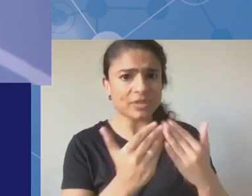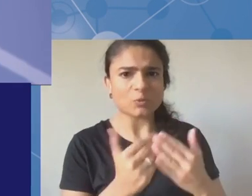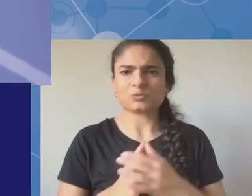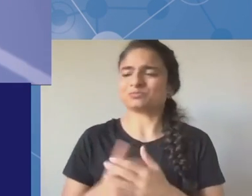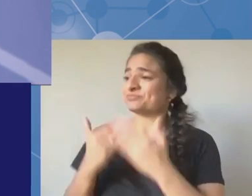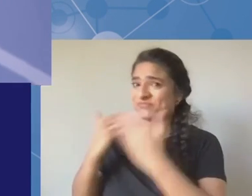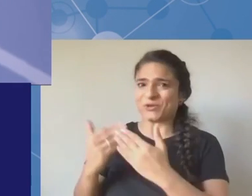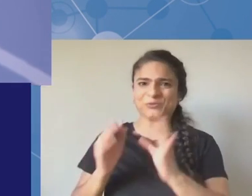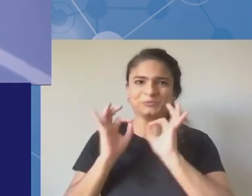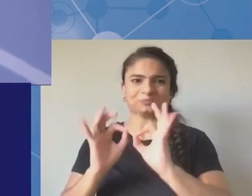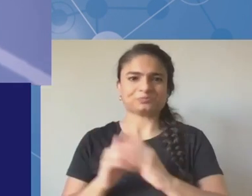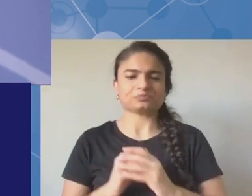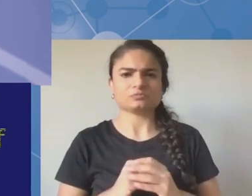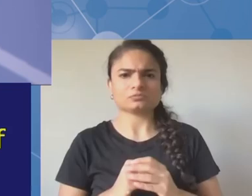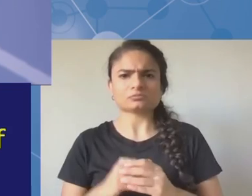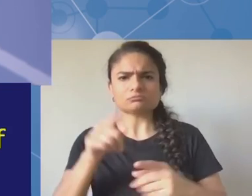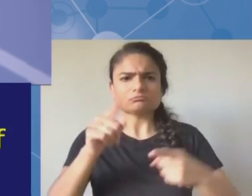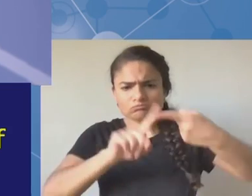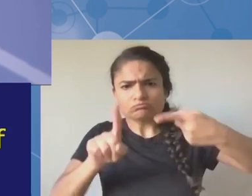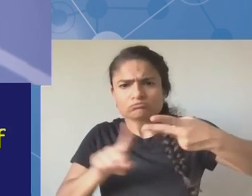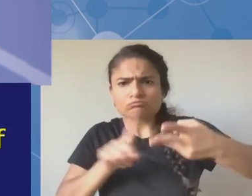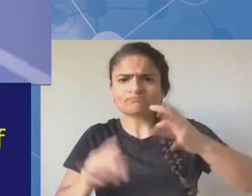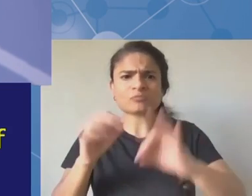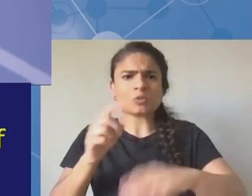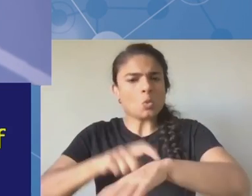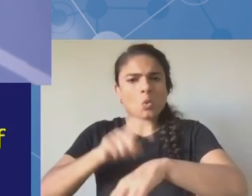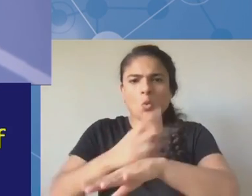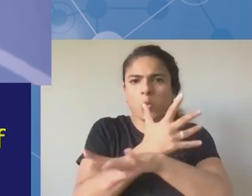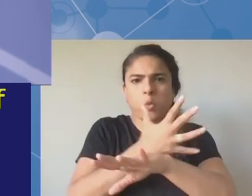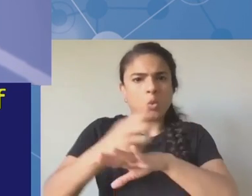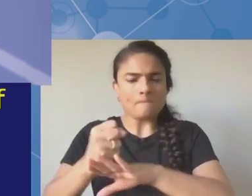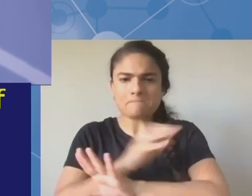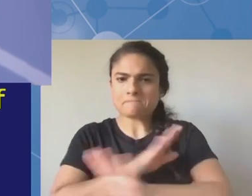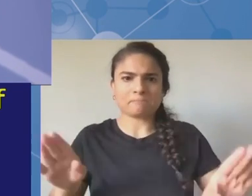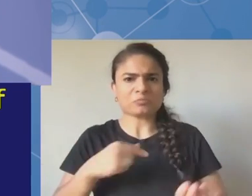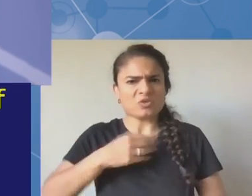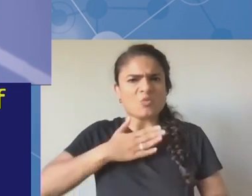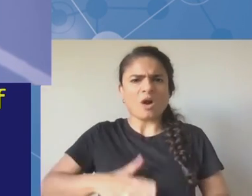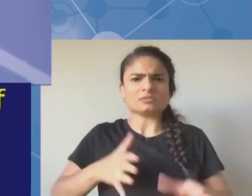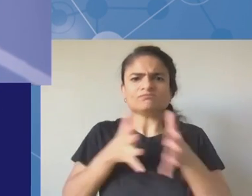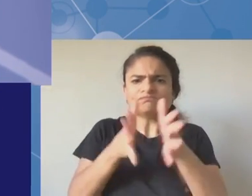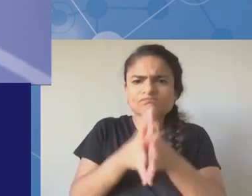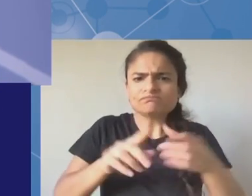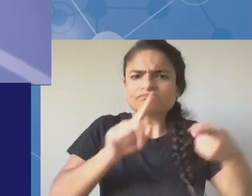время подходит к концу. Я подведу итоги и хочу